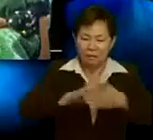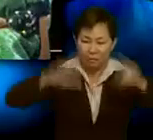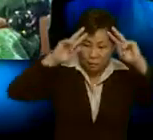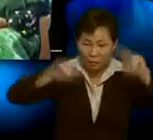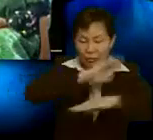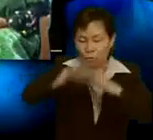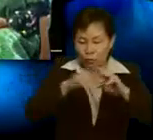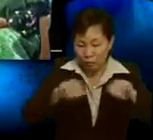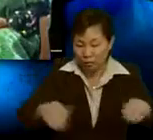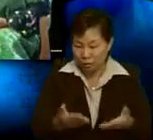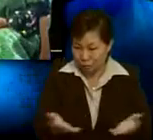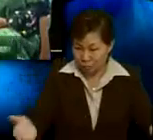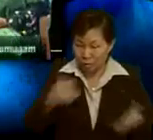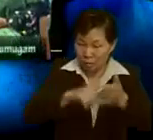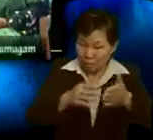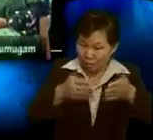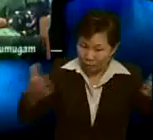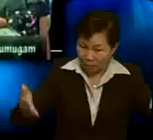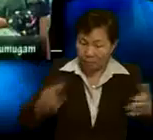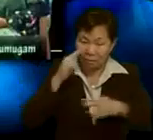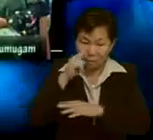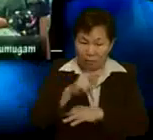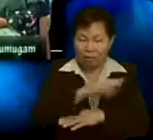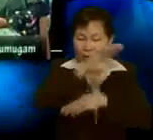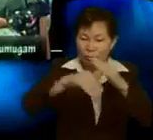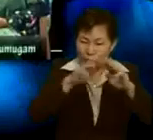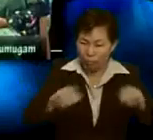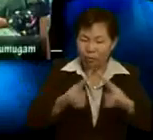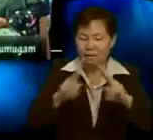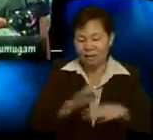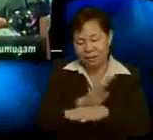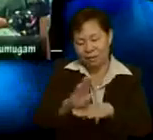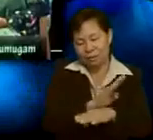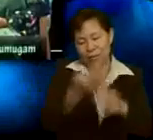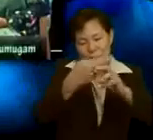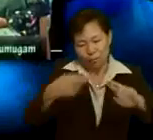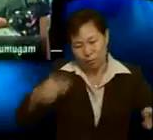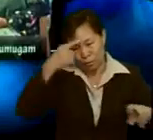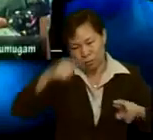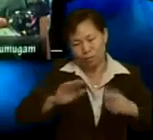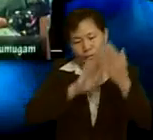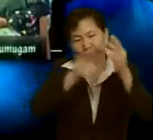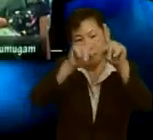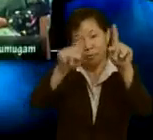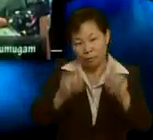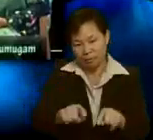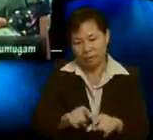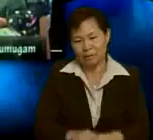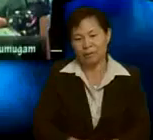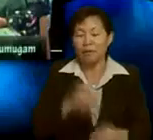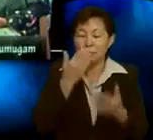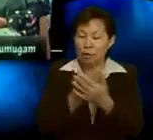Selamat sejahtera para pelajar semua. Apa khabar? Nampaknya para pelajar sangat sibuk membuat persediaan untuk menghadapi